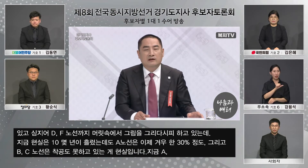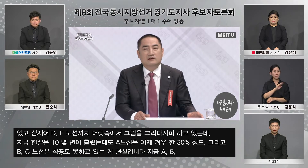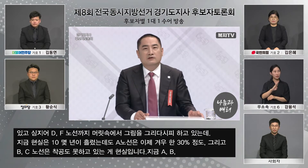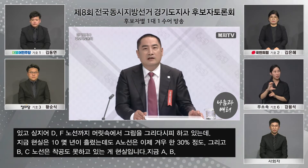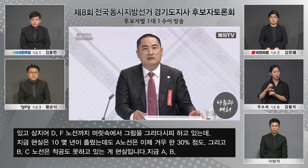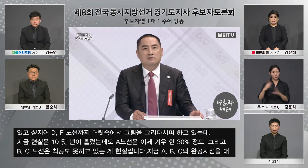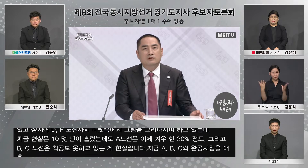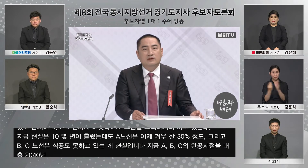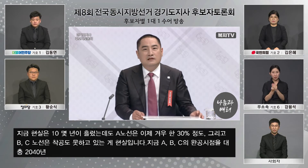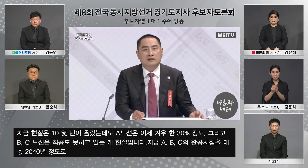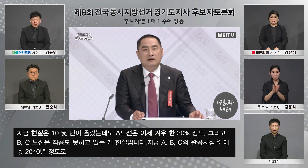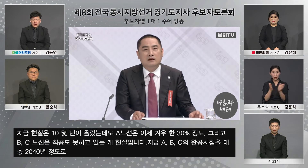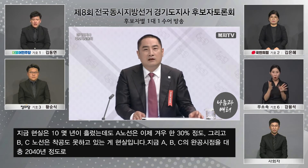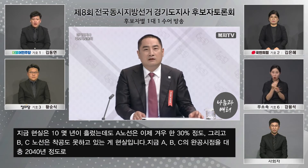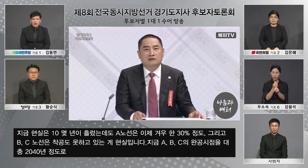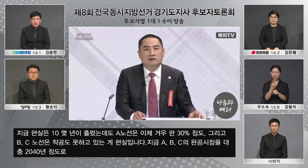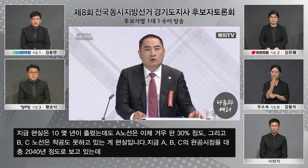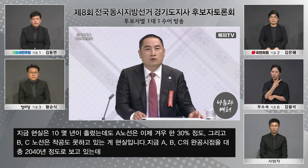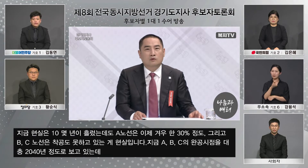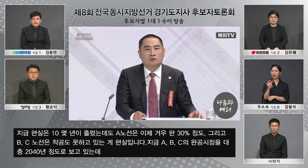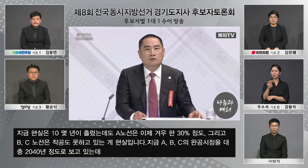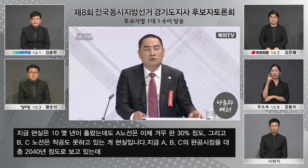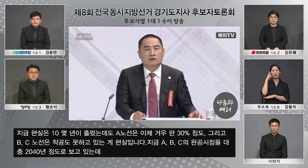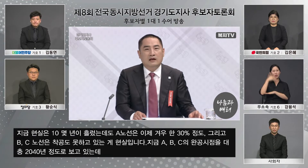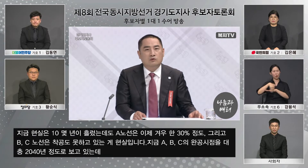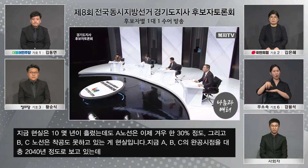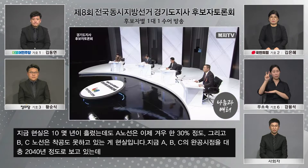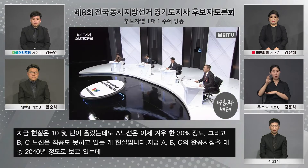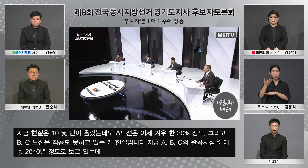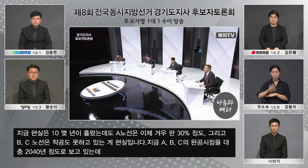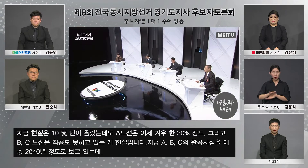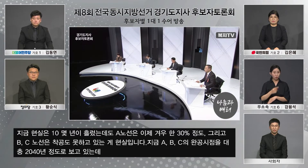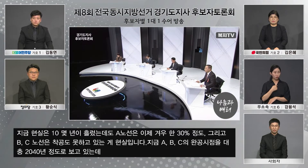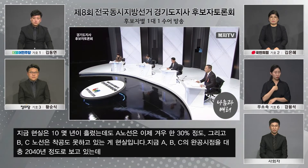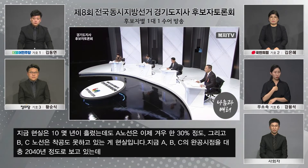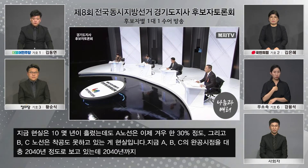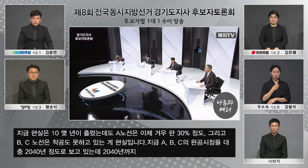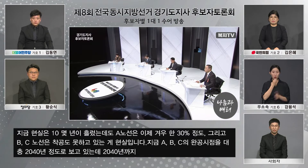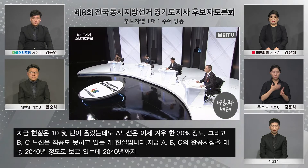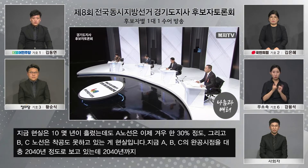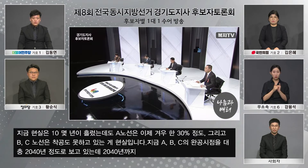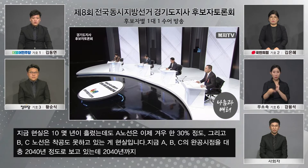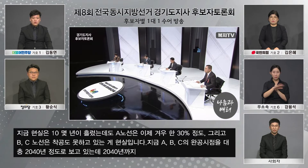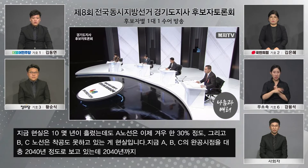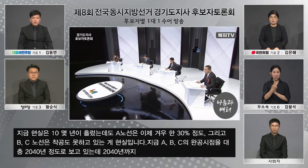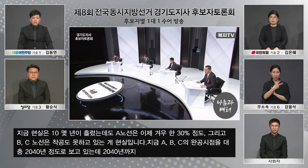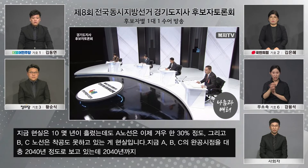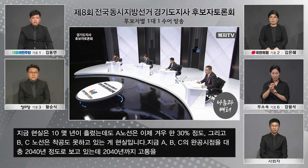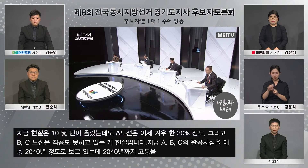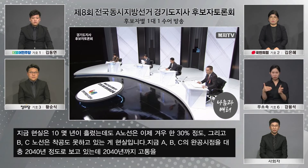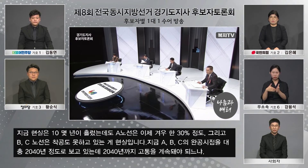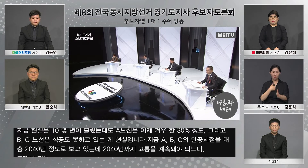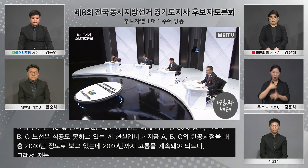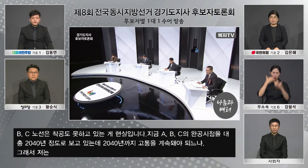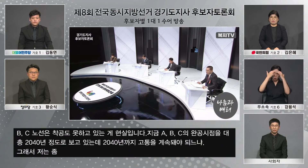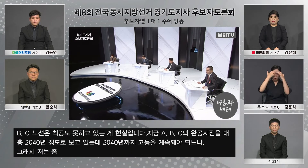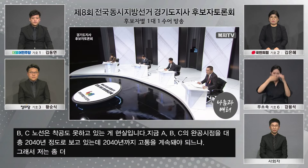있는데 2040년까지 그 고통을 계속돼야 되느냐. 그래서 저는 좀 더 현실적인